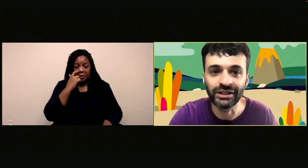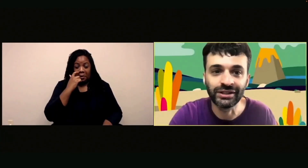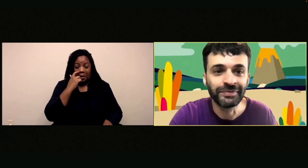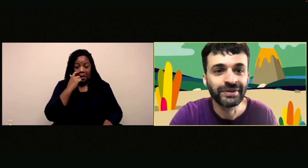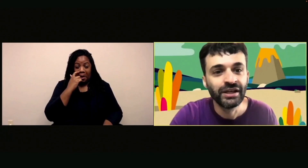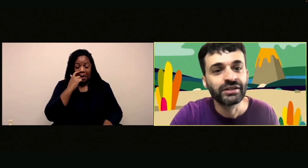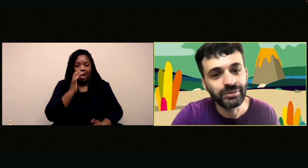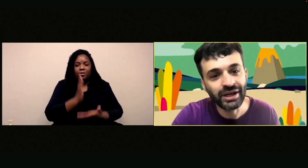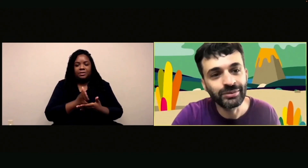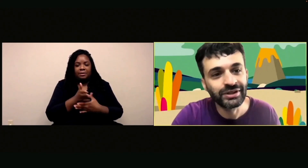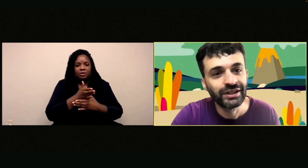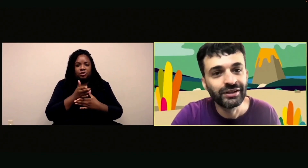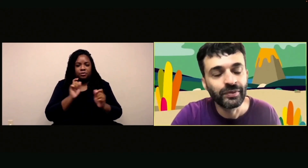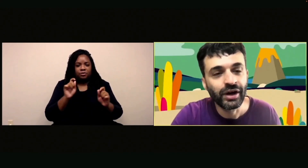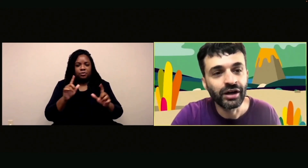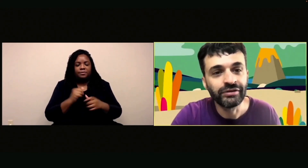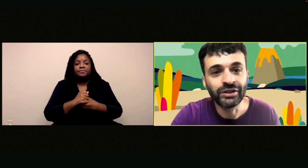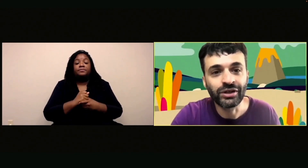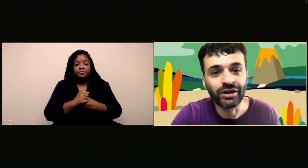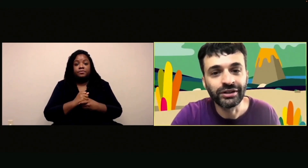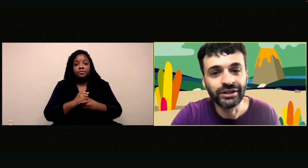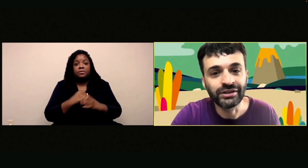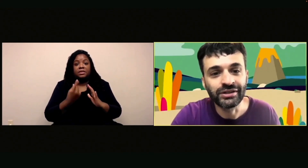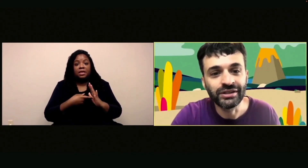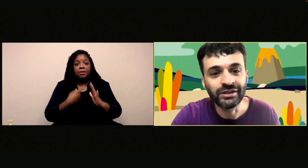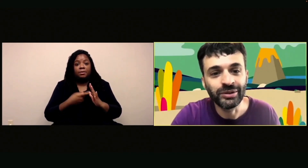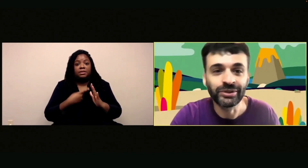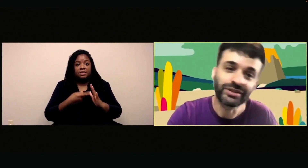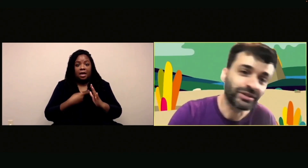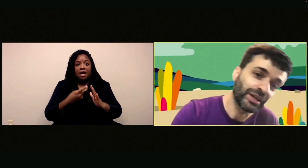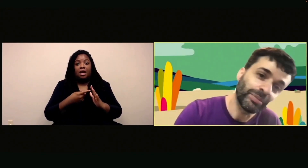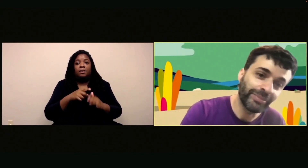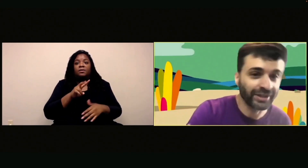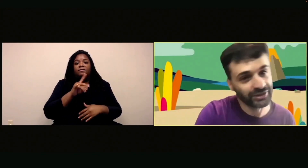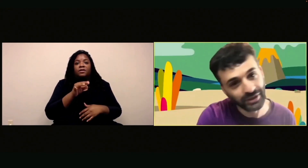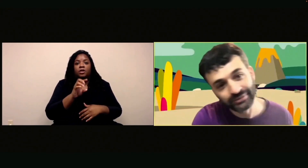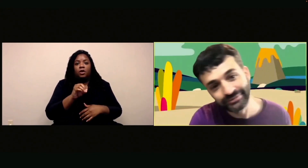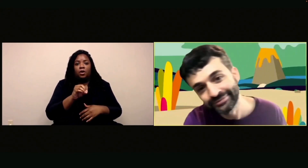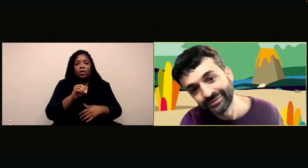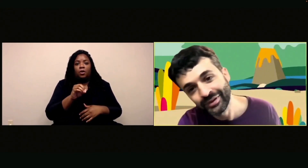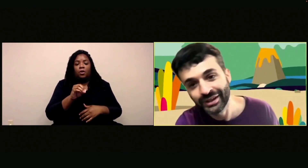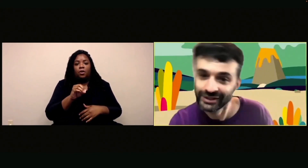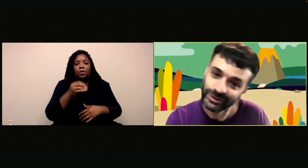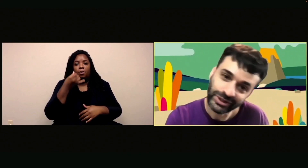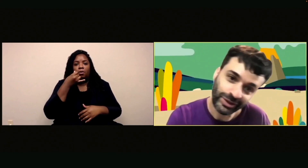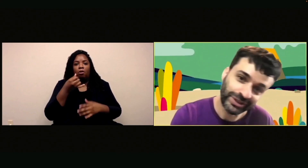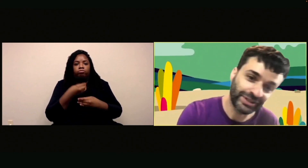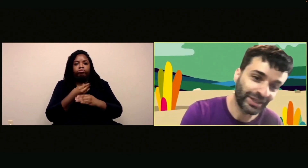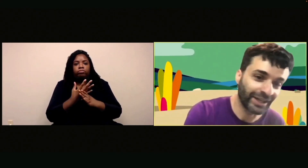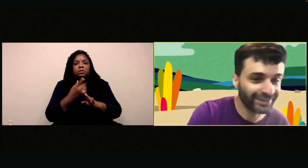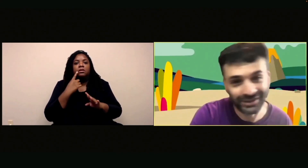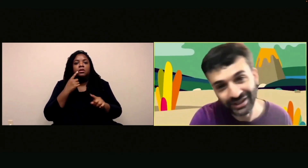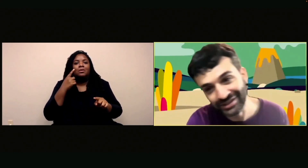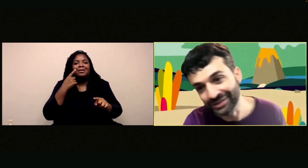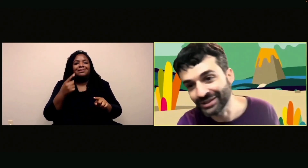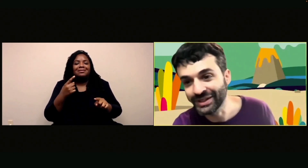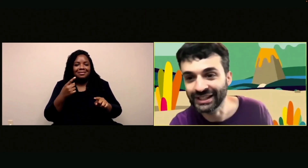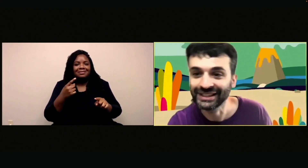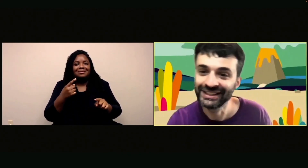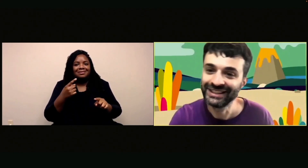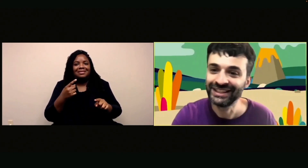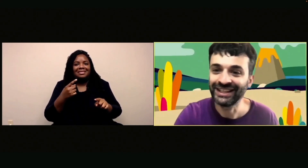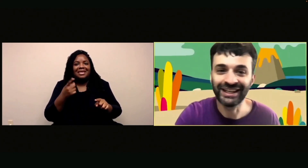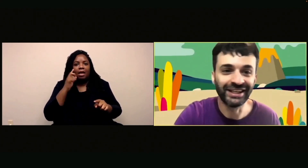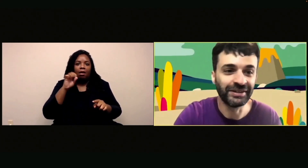あと差し上げますのでお願いしますその間にこちらのフェイスセンシングつまり顔認識